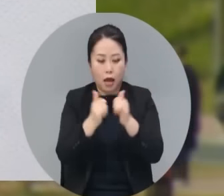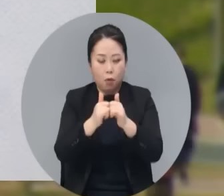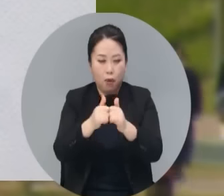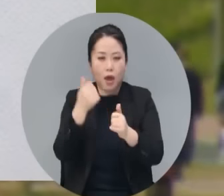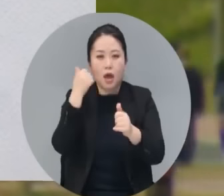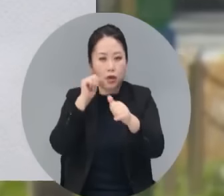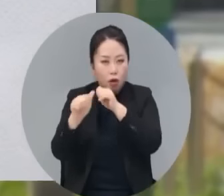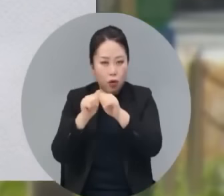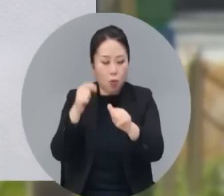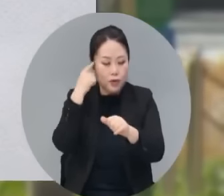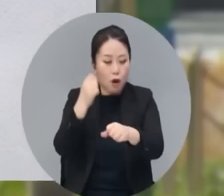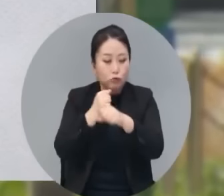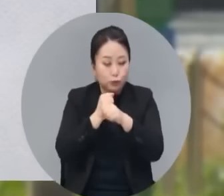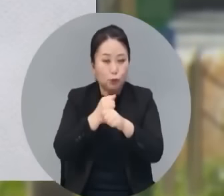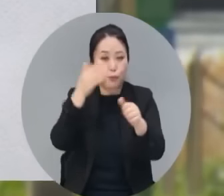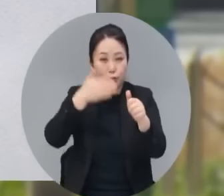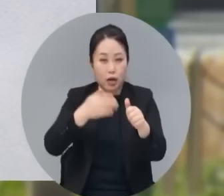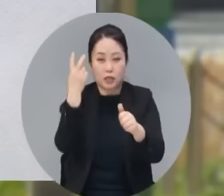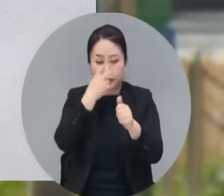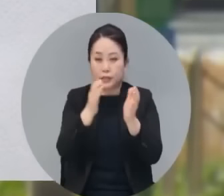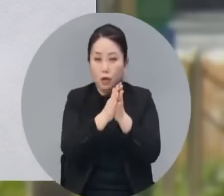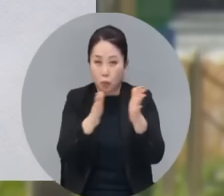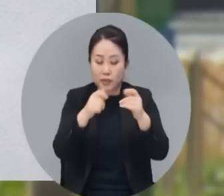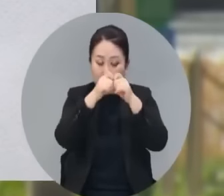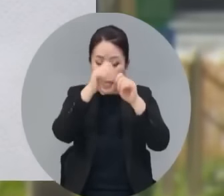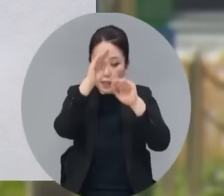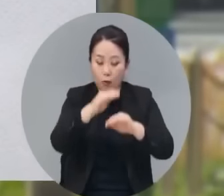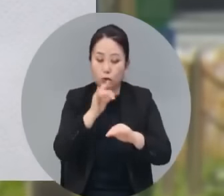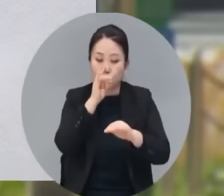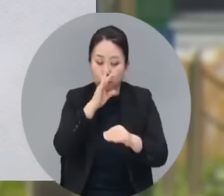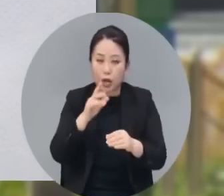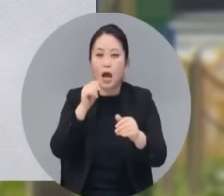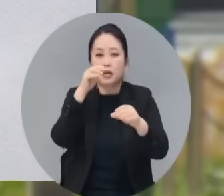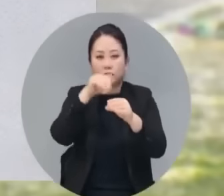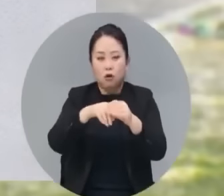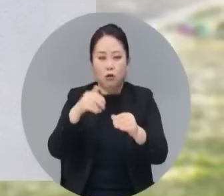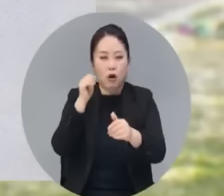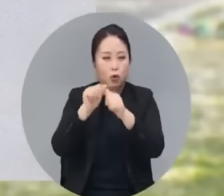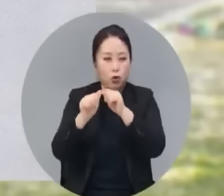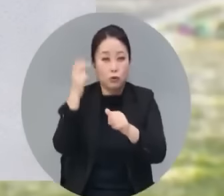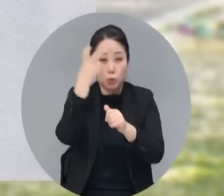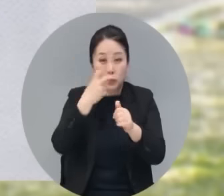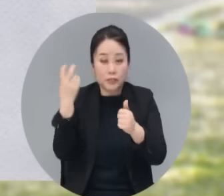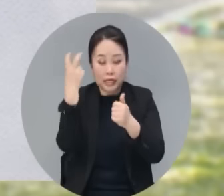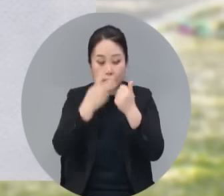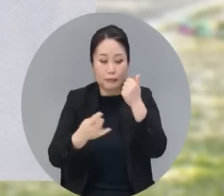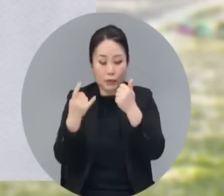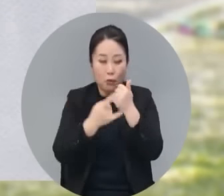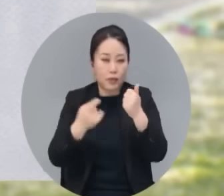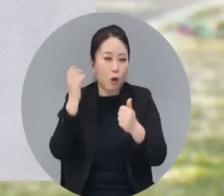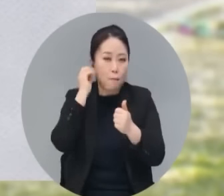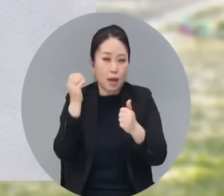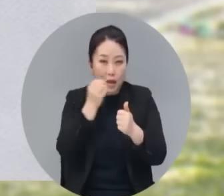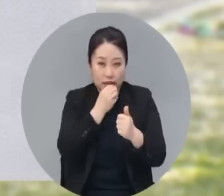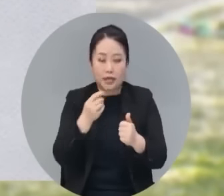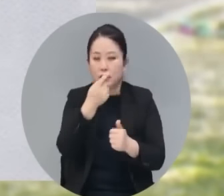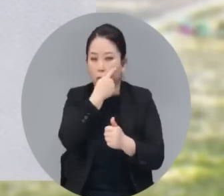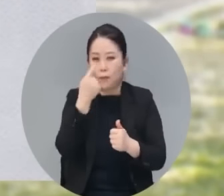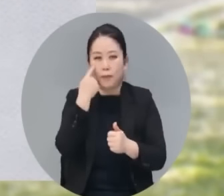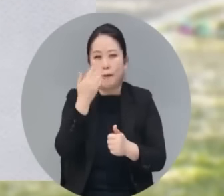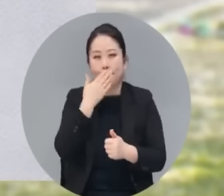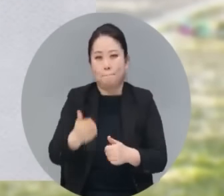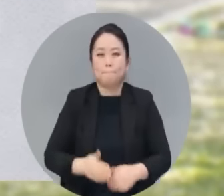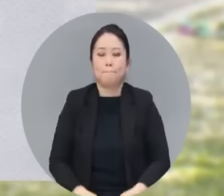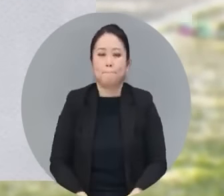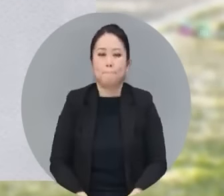연구소에 의뢰해 실시됐으며 자세한 내용은 중앙선거 여론조사 심의위원회 홈페이지 할 수 있 MBC